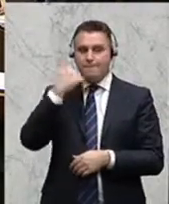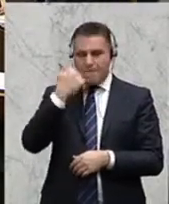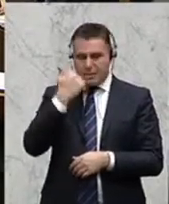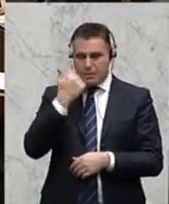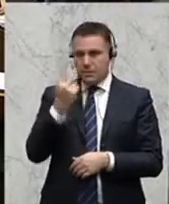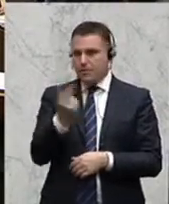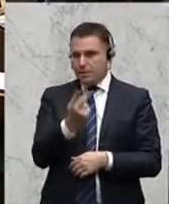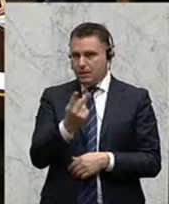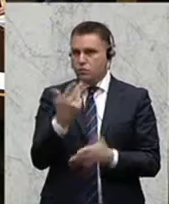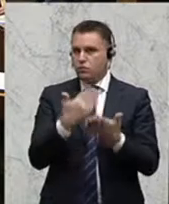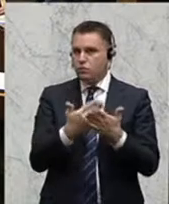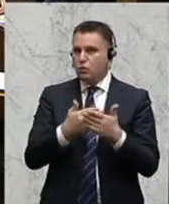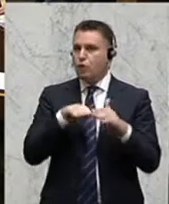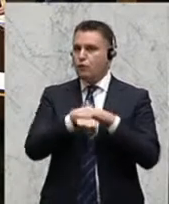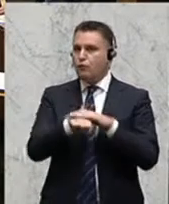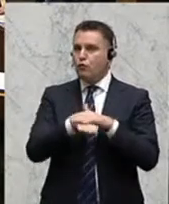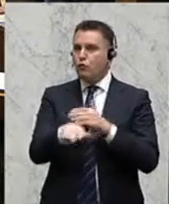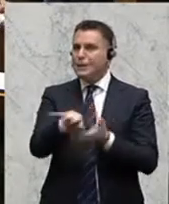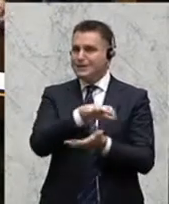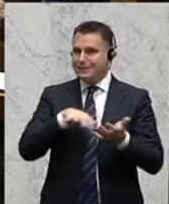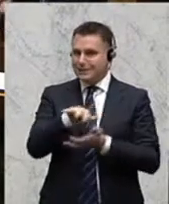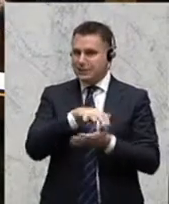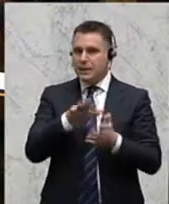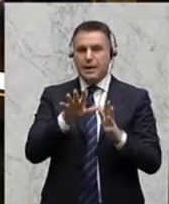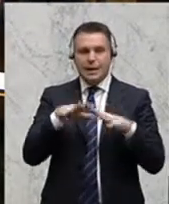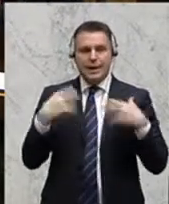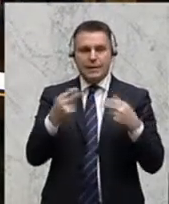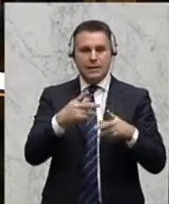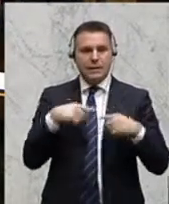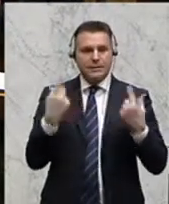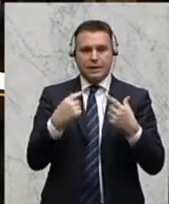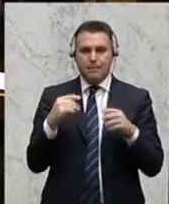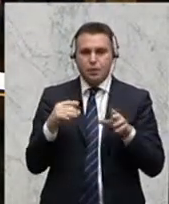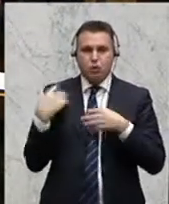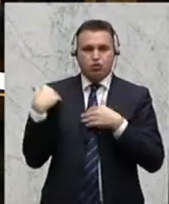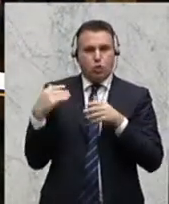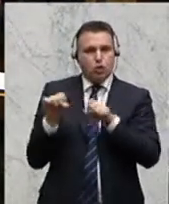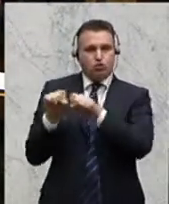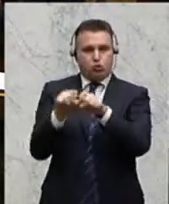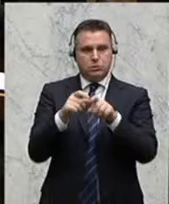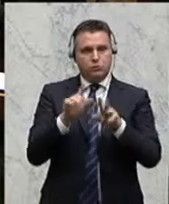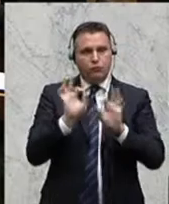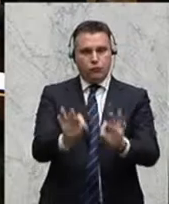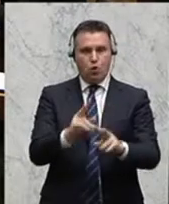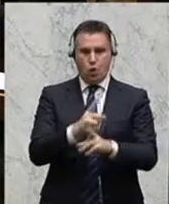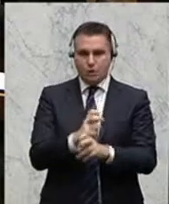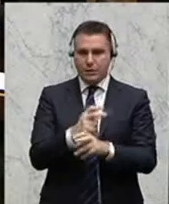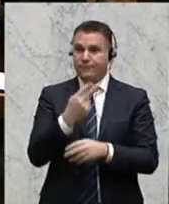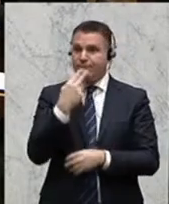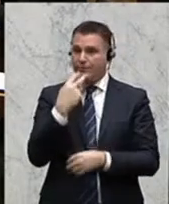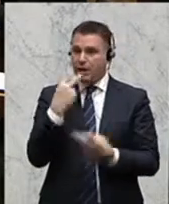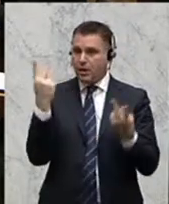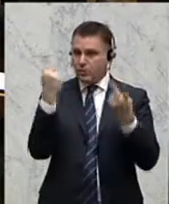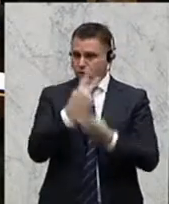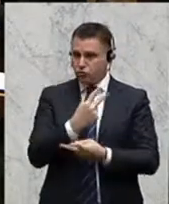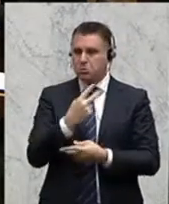und Kollegen, betreffend Flüchtlingskrise, nationaler Schulterschluss zum Schutze Österreichs. Wer ist